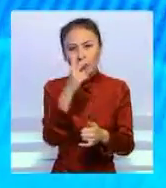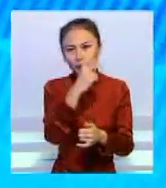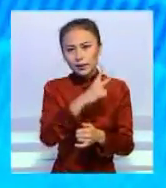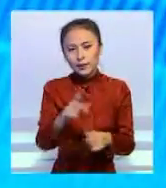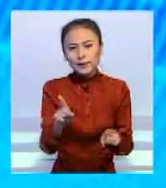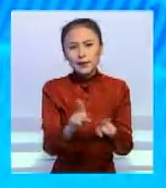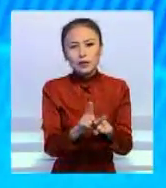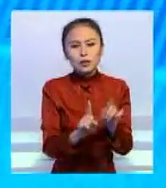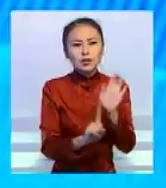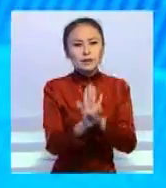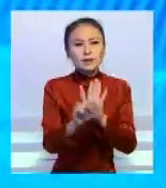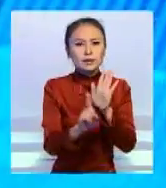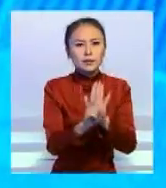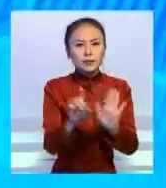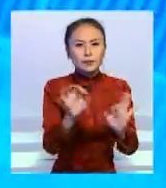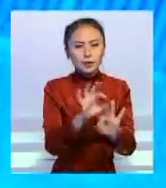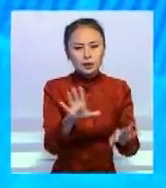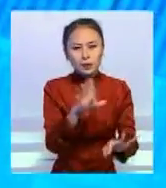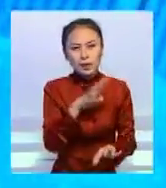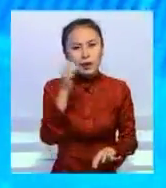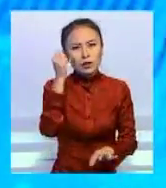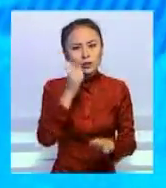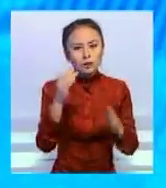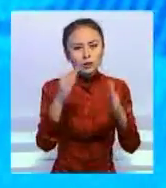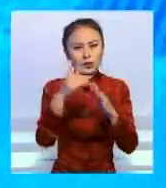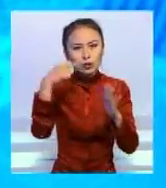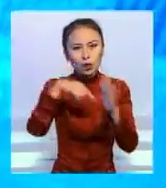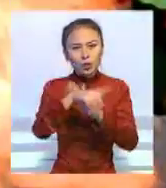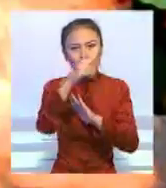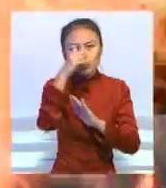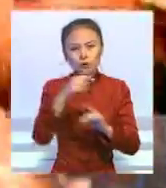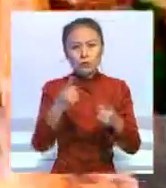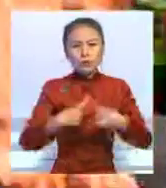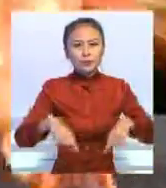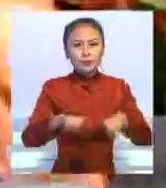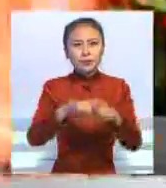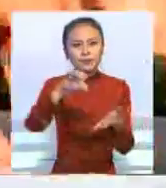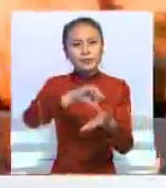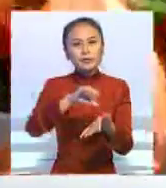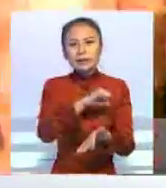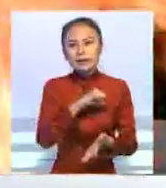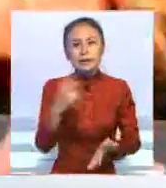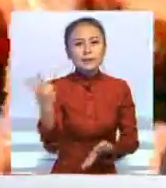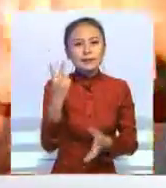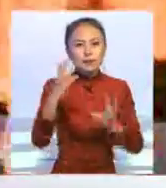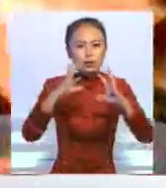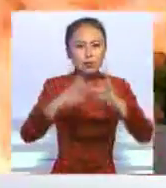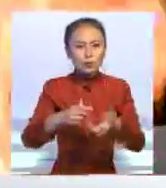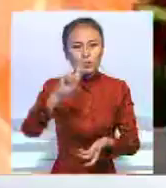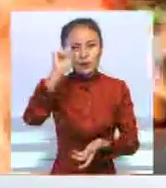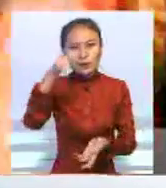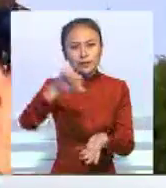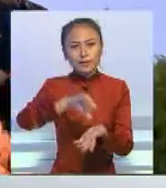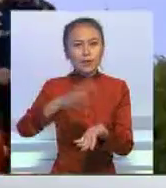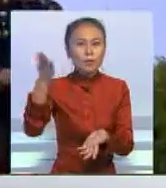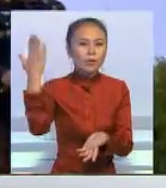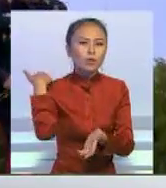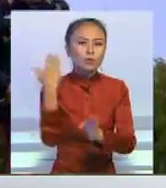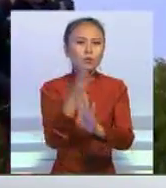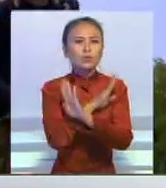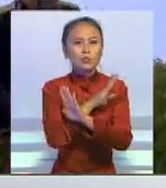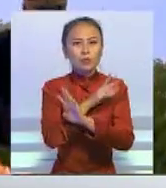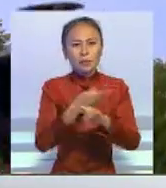органдары ардагерлерінің алғашқы слетінде айтылды. Қарттар күніне ұйымдастырылған шараға қатысушылар ең алдымен екінші дүниежүзілік соғысында қаза